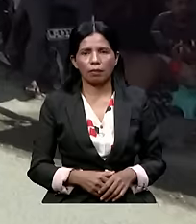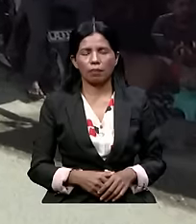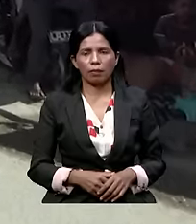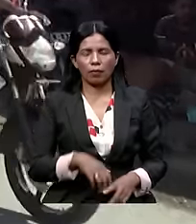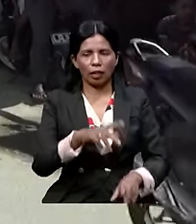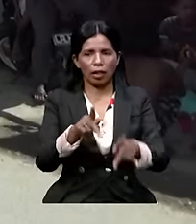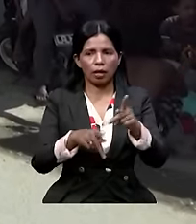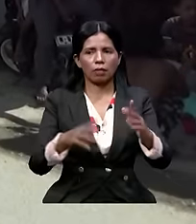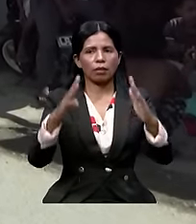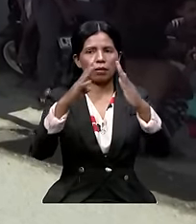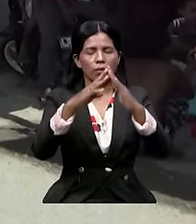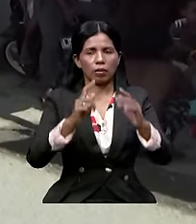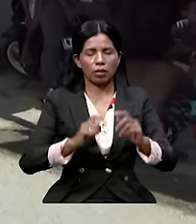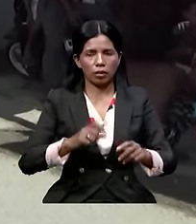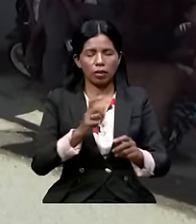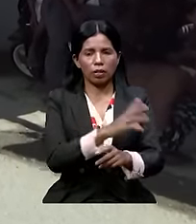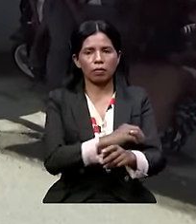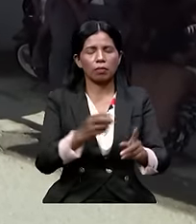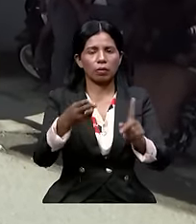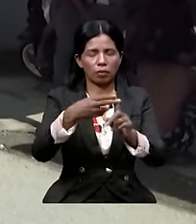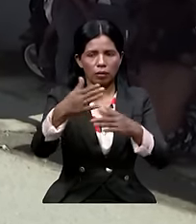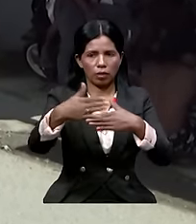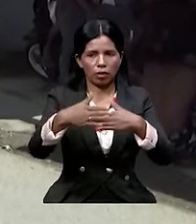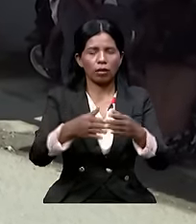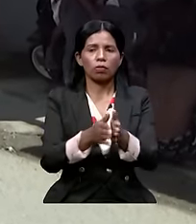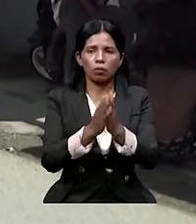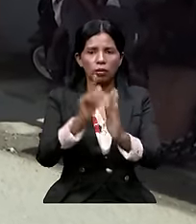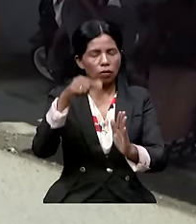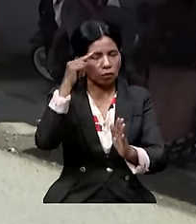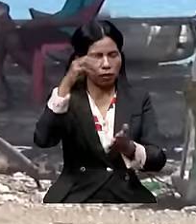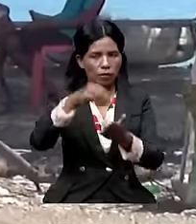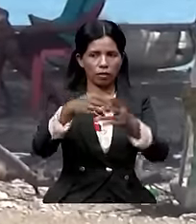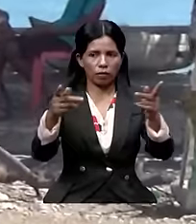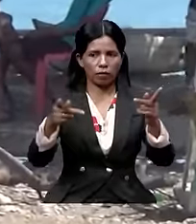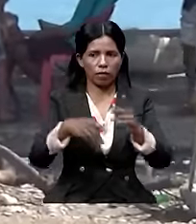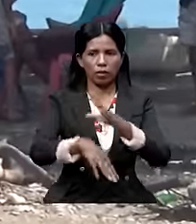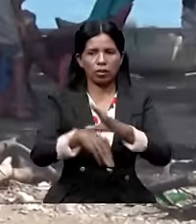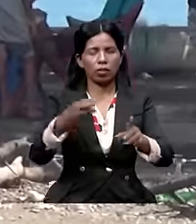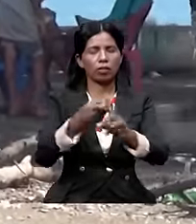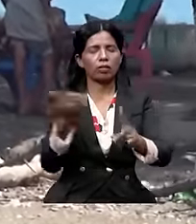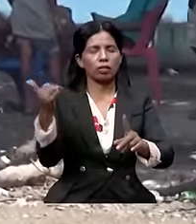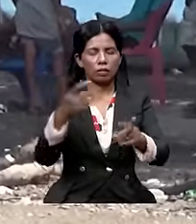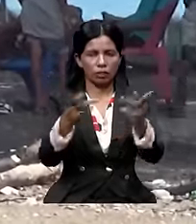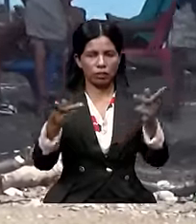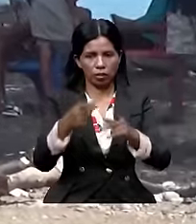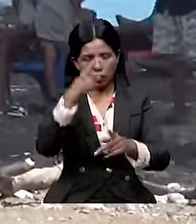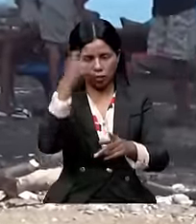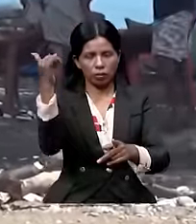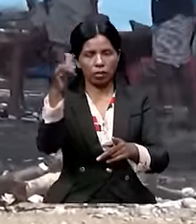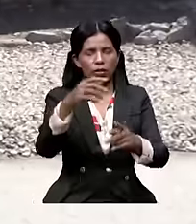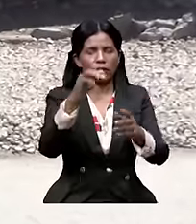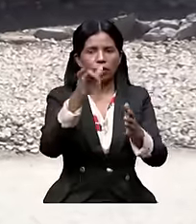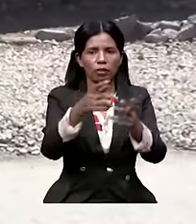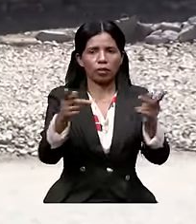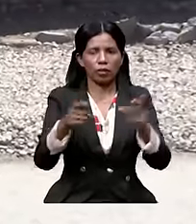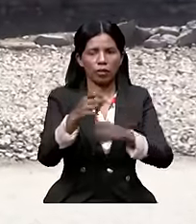Komunidad NB hela iha are tasibun besi kotel arbirunian husu governo atu kria kondisang ante sasai sira husi fatin refere tambah sira hela iha fatin refere